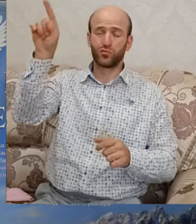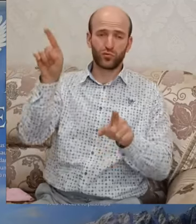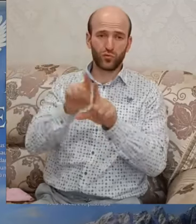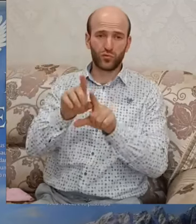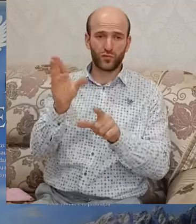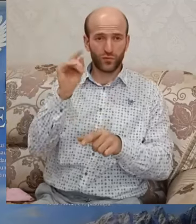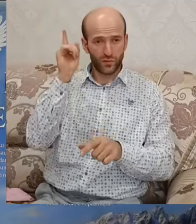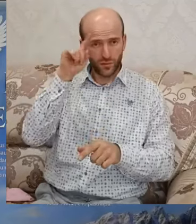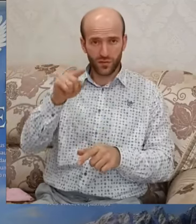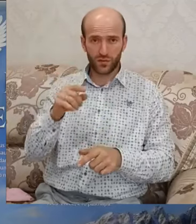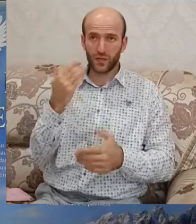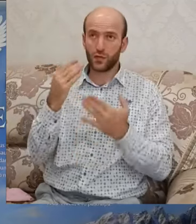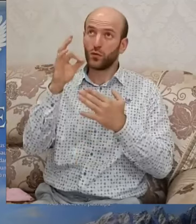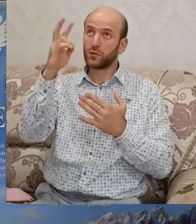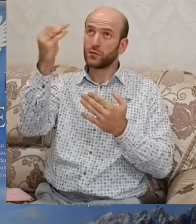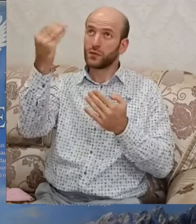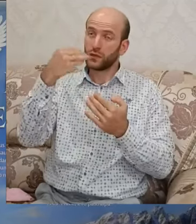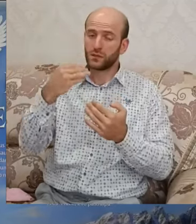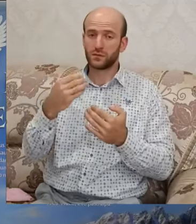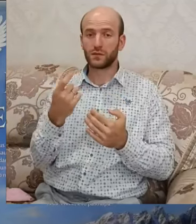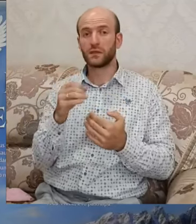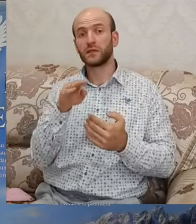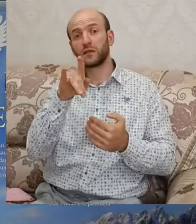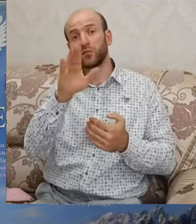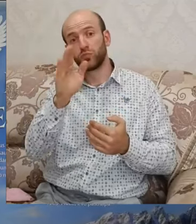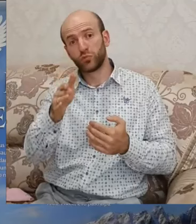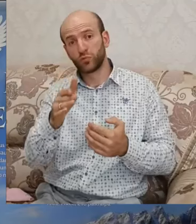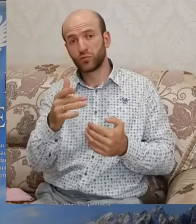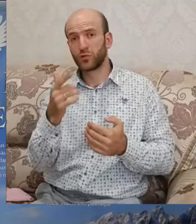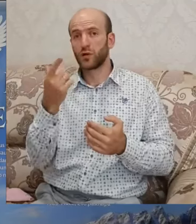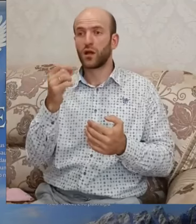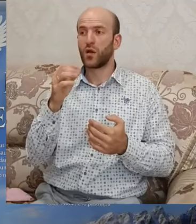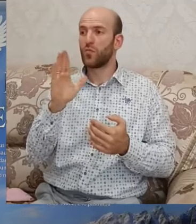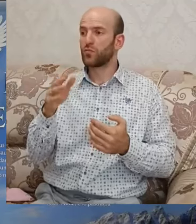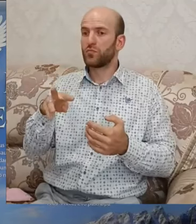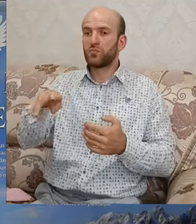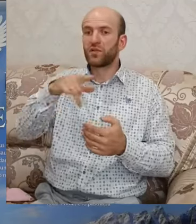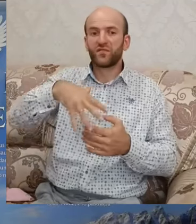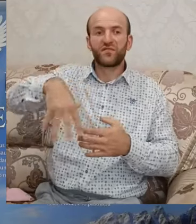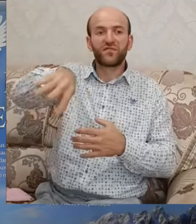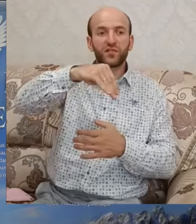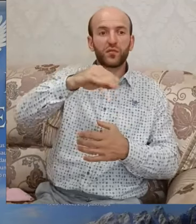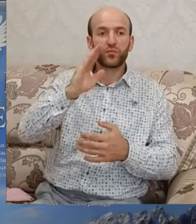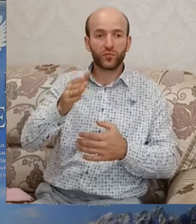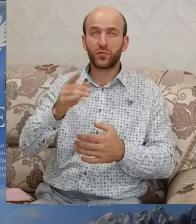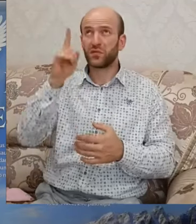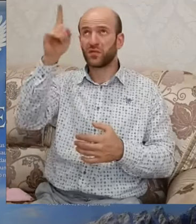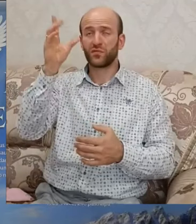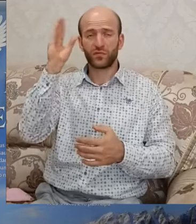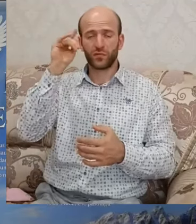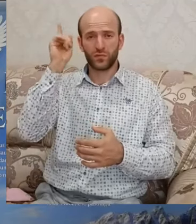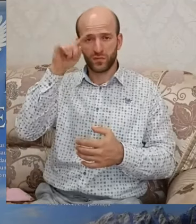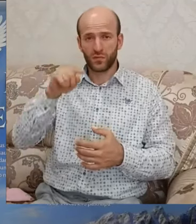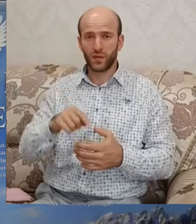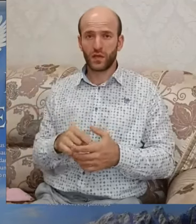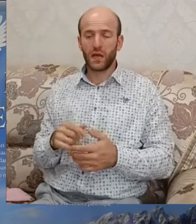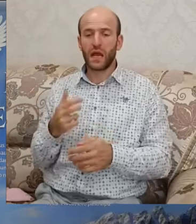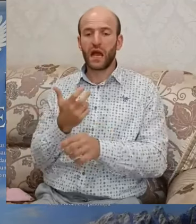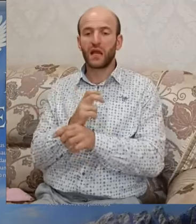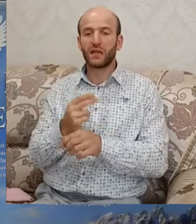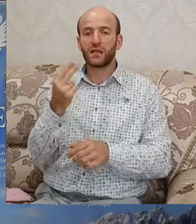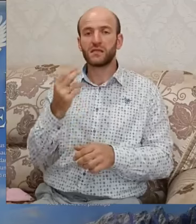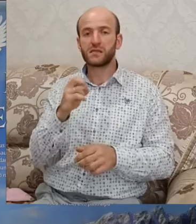būsime. И где ты будешь, и где мы будем. Visi kartu. Все вместе. Dėl šio tikslo jis mums ir surinko atverti save. Ради этой